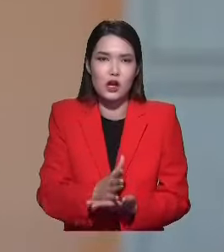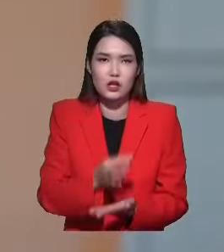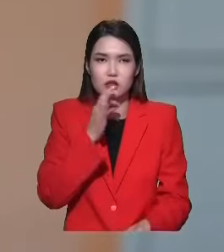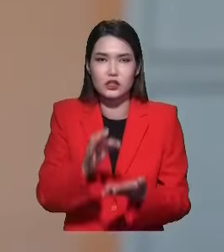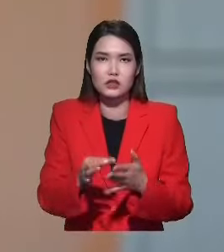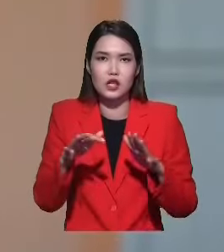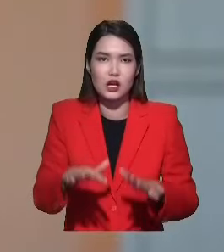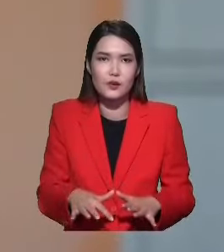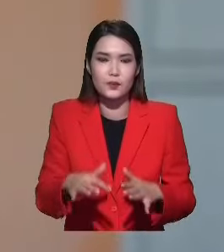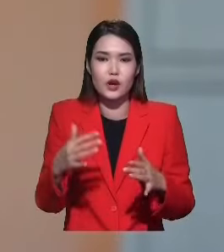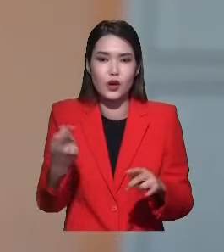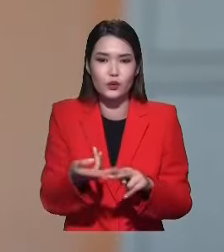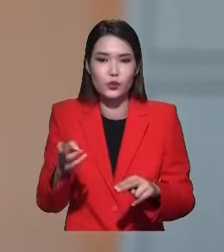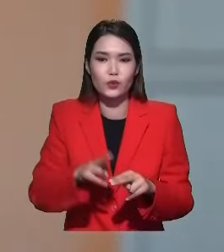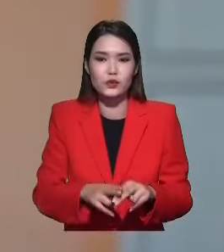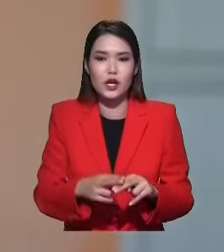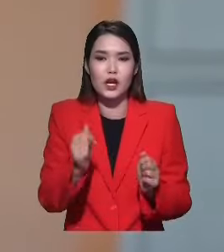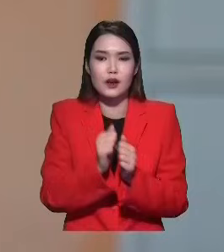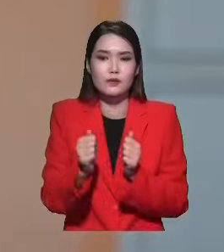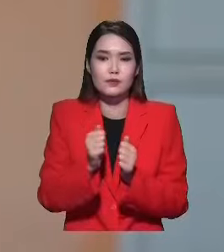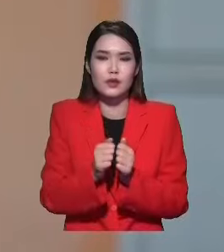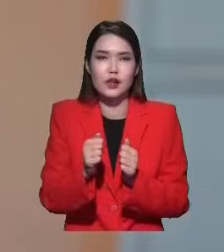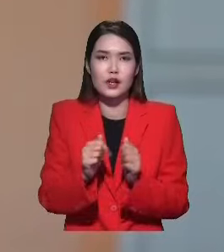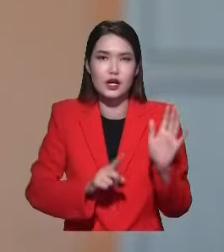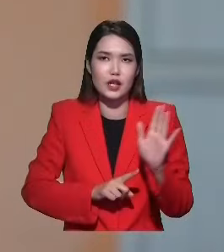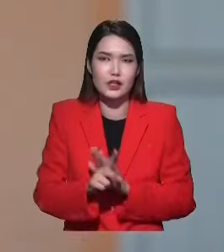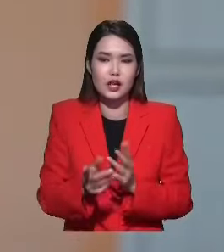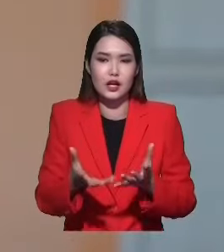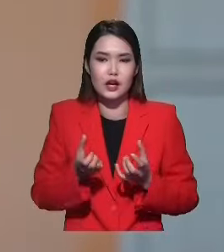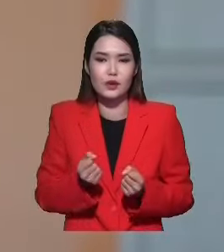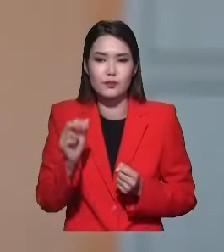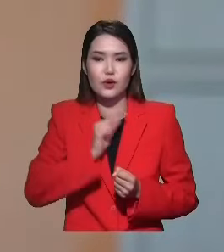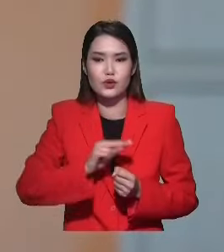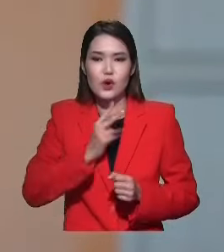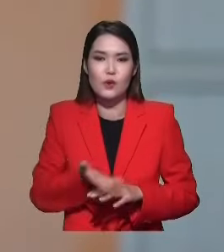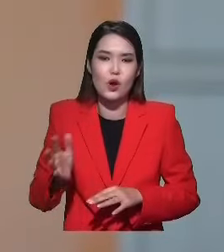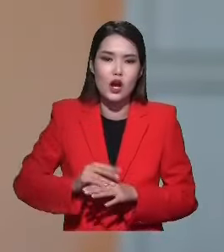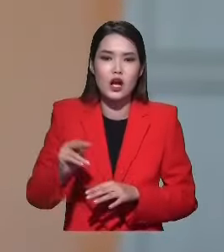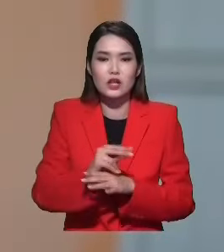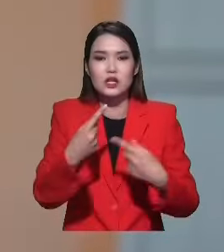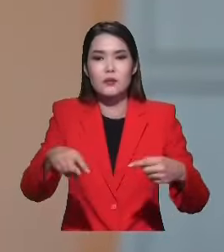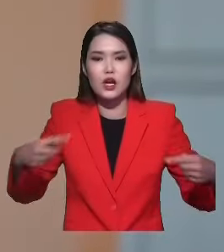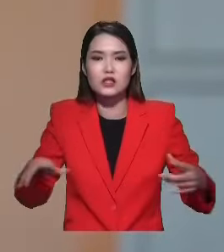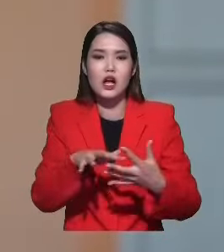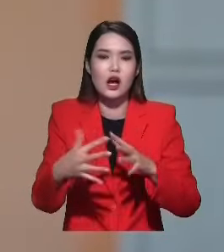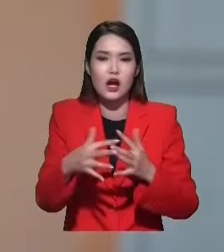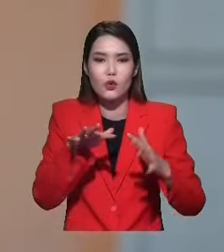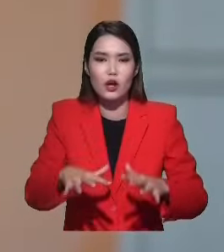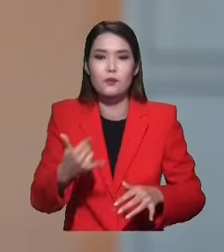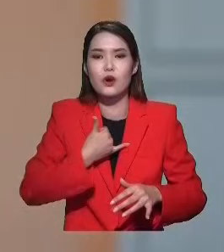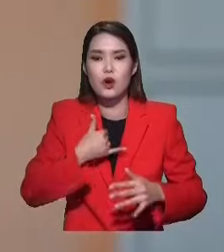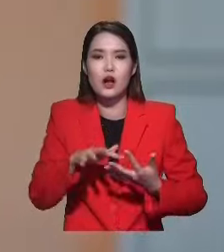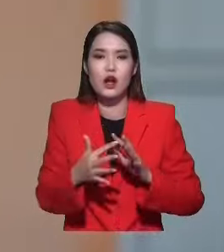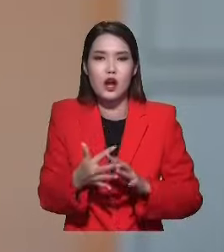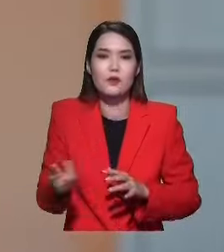Өте ризамыз, рахметімізді айтамыз енді. Қоғамдық осындай жиындар көбірек болса екен басқа ауылдарда, біздің ауылға да келіп